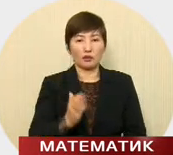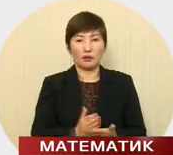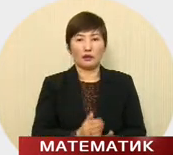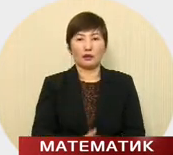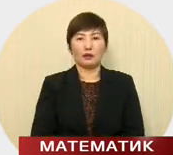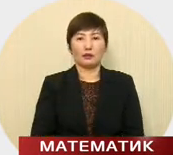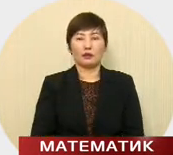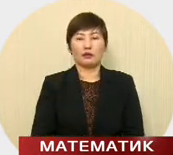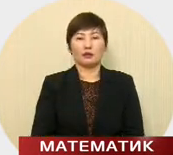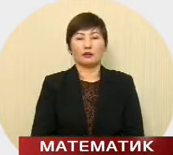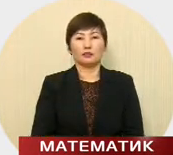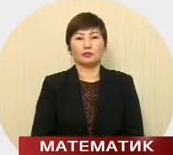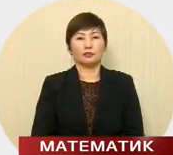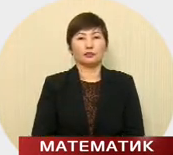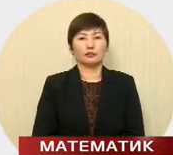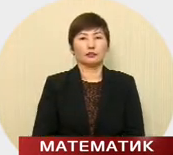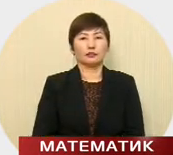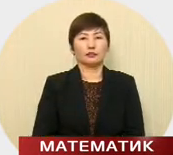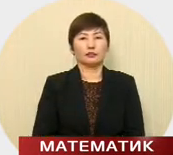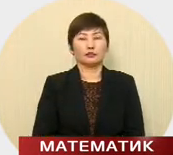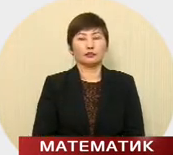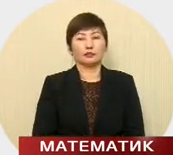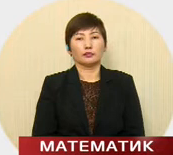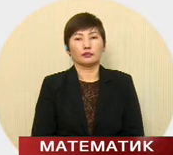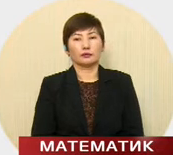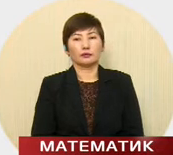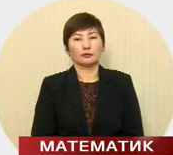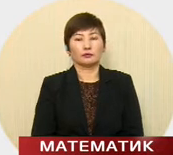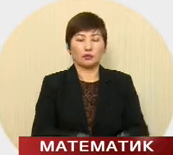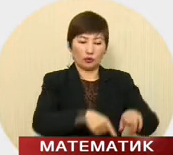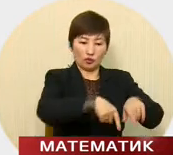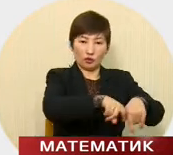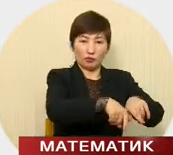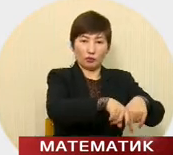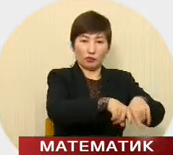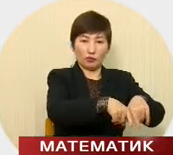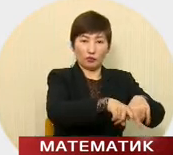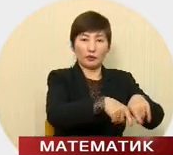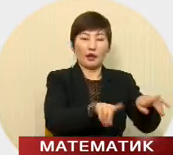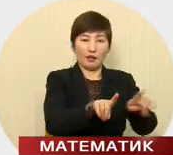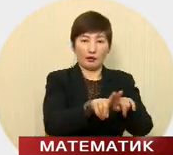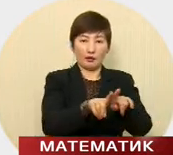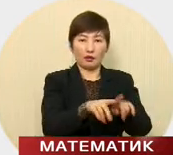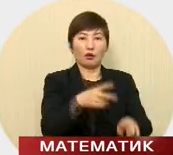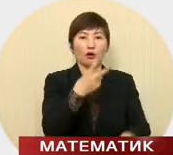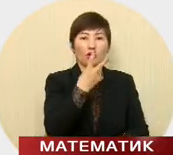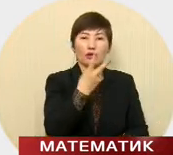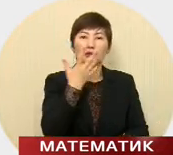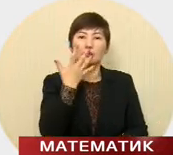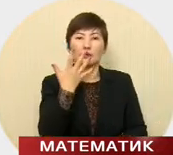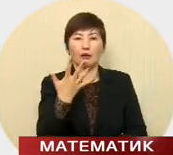энэ 50% нь сагсан бөмбөгийн дугуйланд хичээлдэг гэсэн үг. За хөл бөмбөгийн дугуйланд мөн адилхан 25%